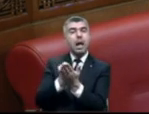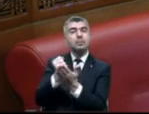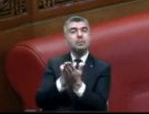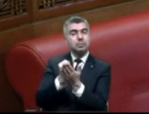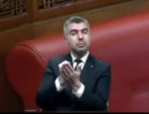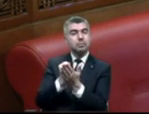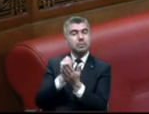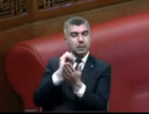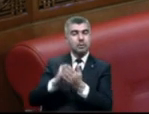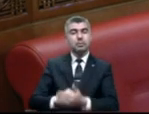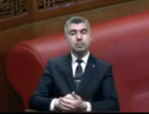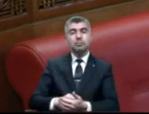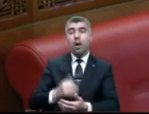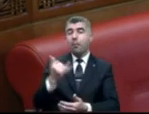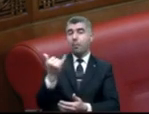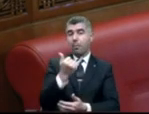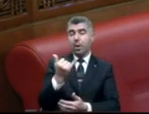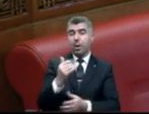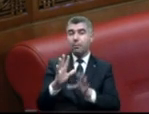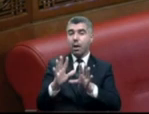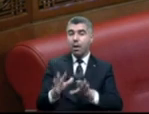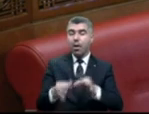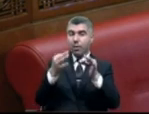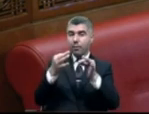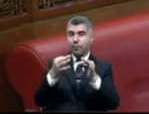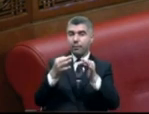والإجهاد اعتبارا لأهمية عملية تقييم مكتسبات